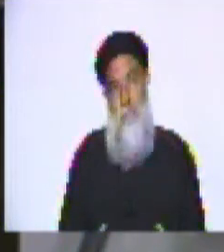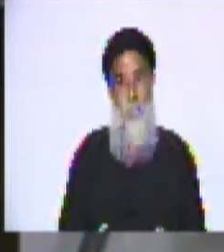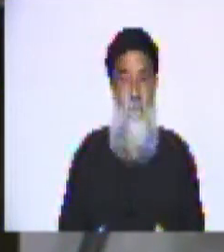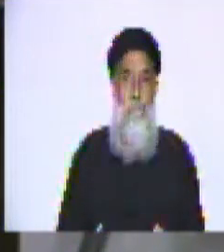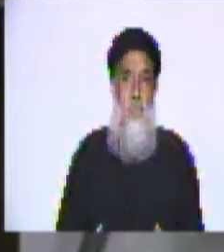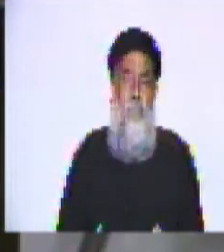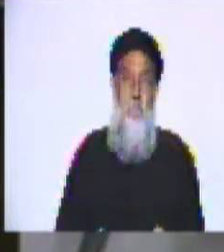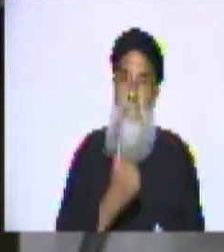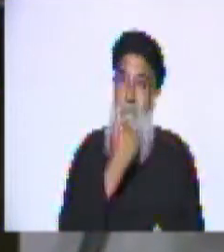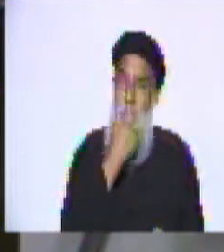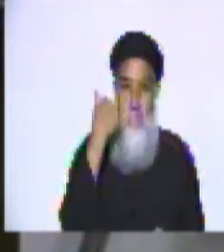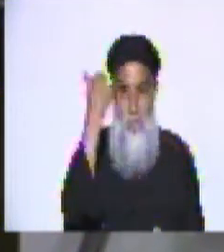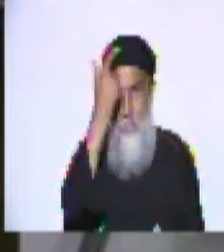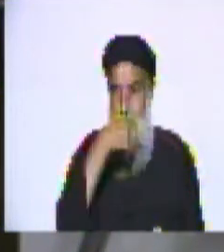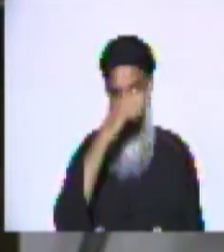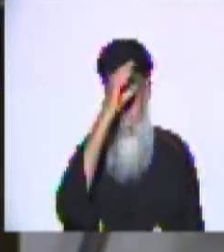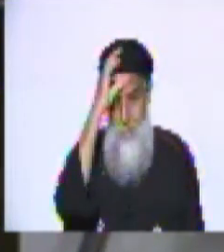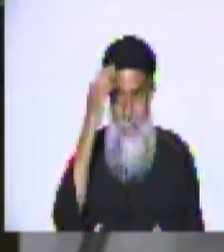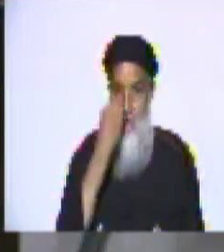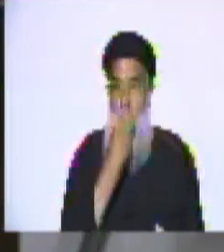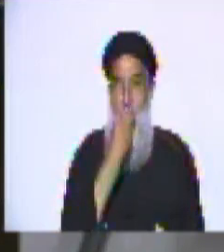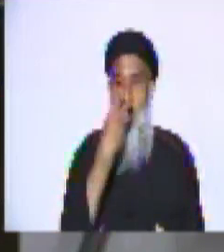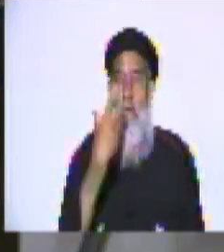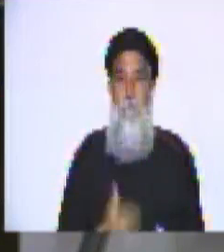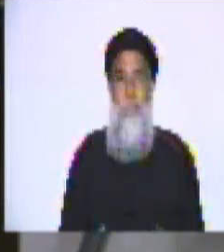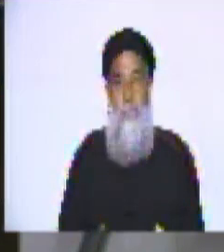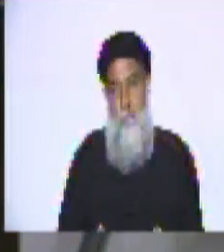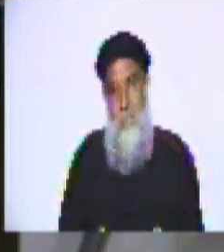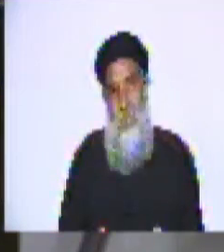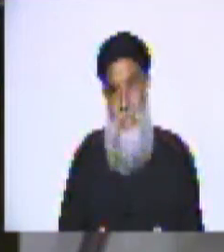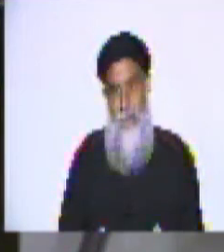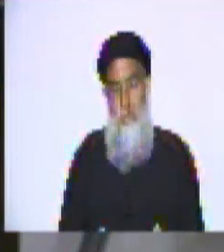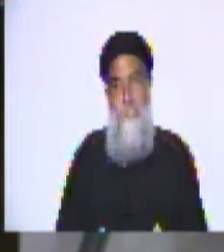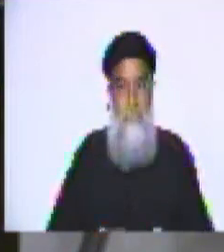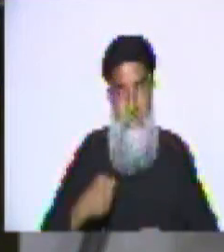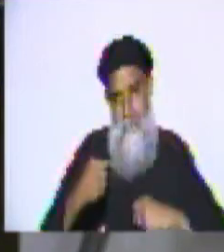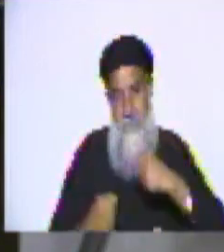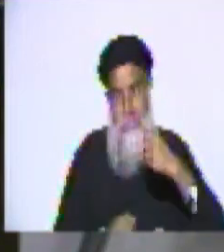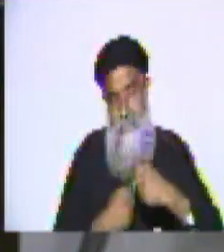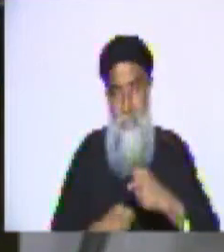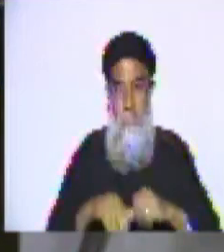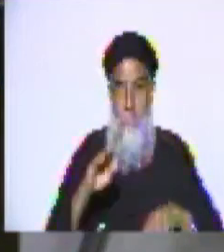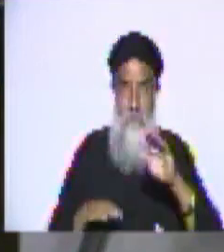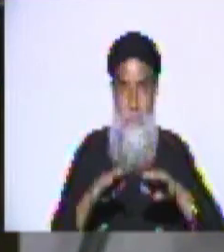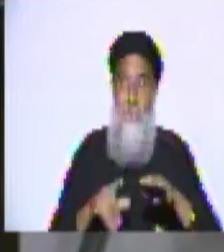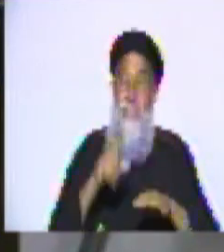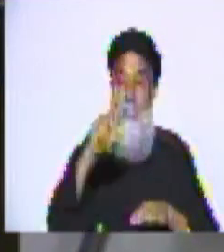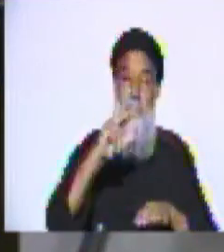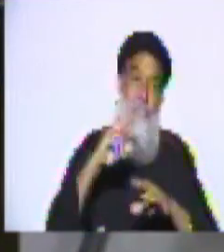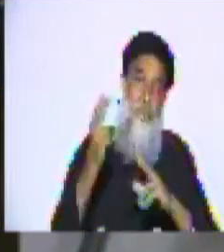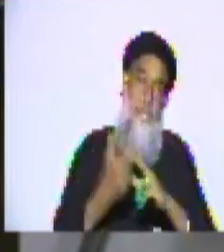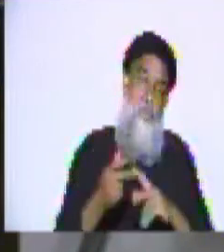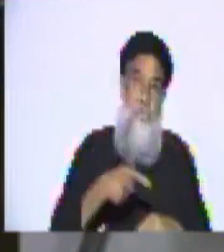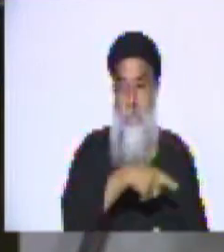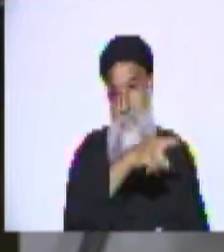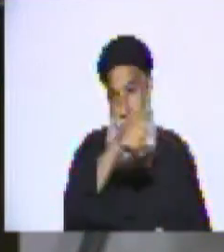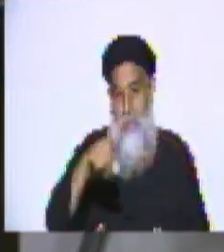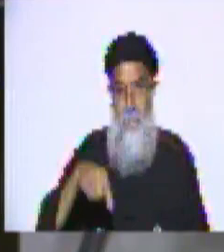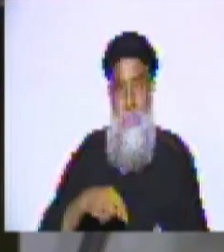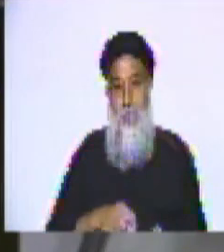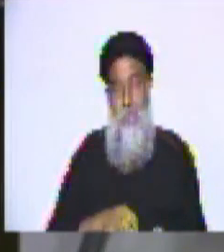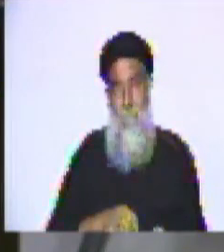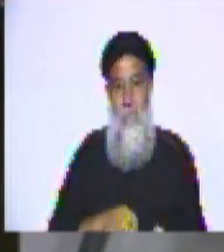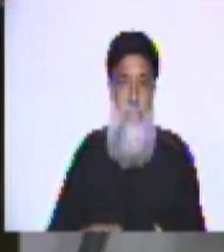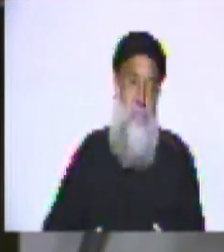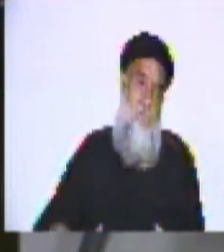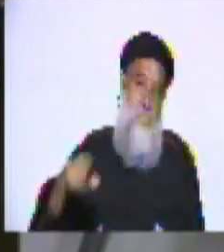قدوة، دي قدوة حلوة، بس الإنسان ما يسعاش لأجر من الناس يبقى استوفوا أجرهم،